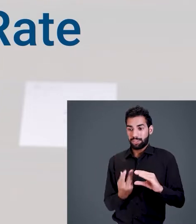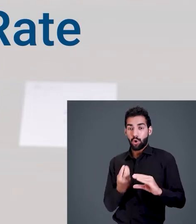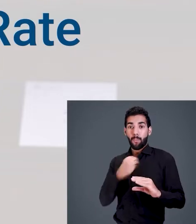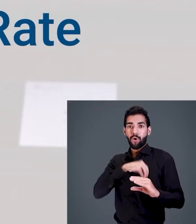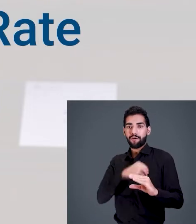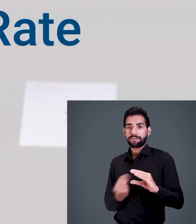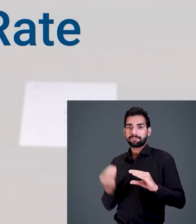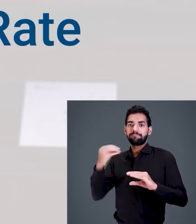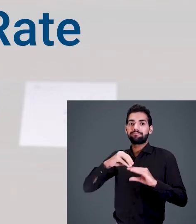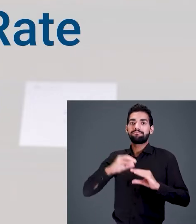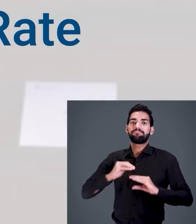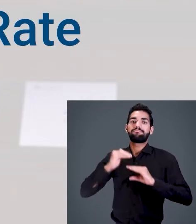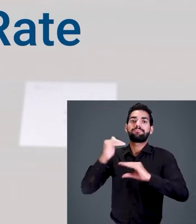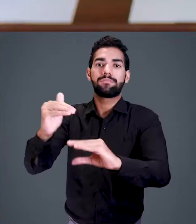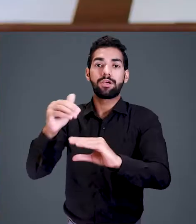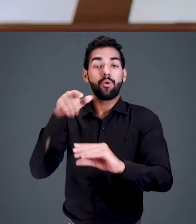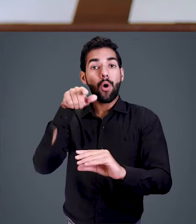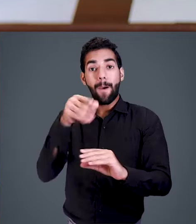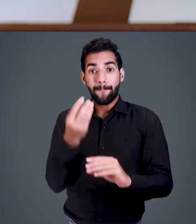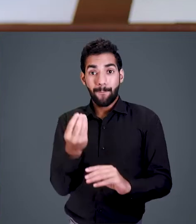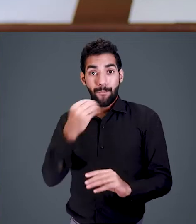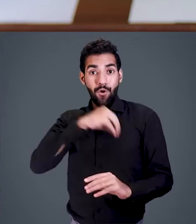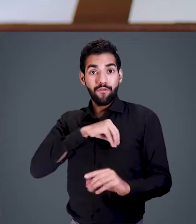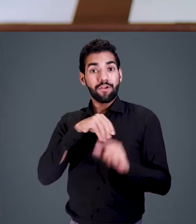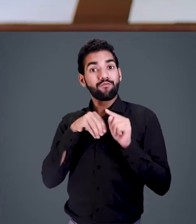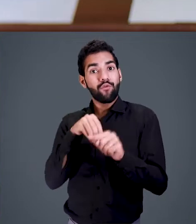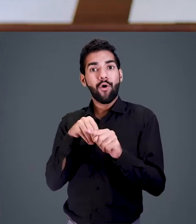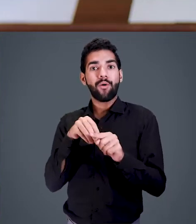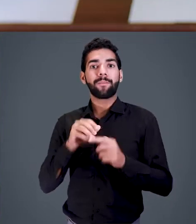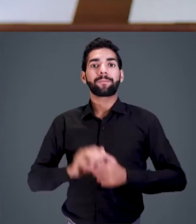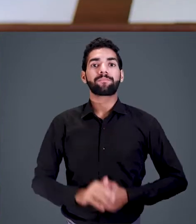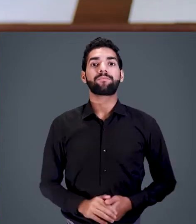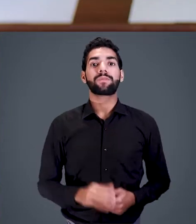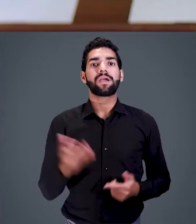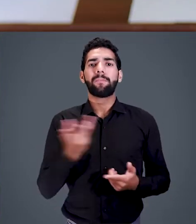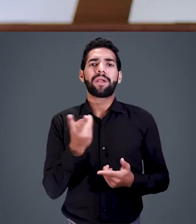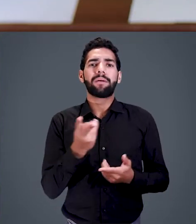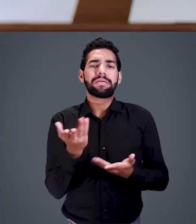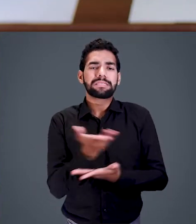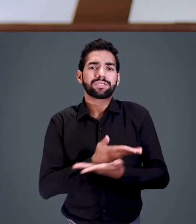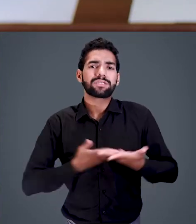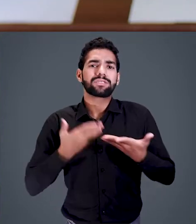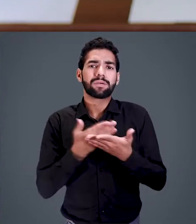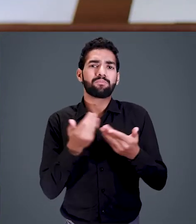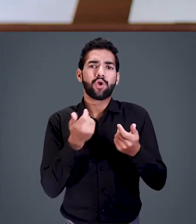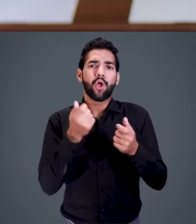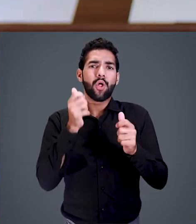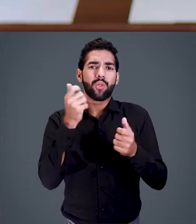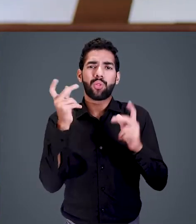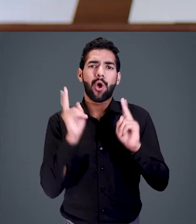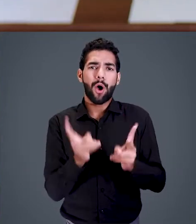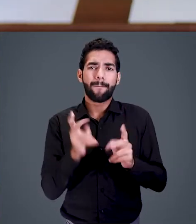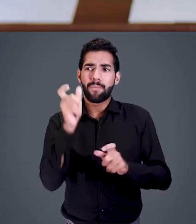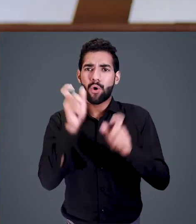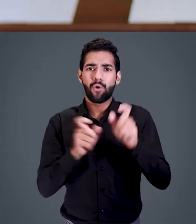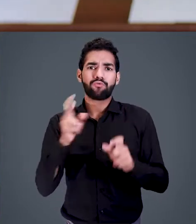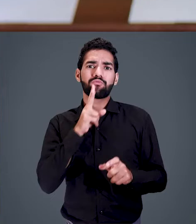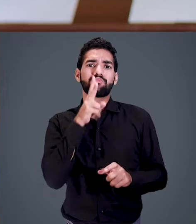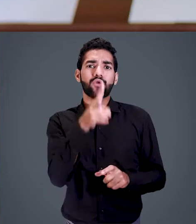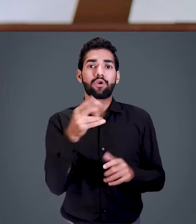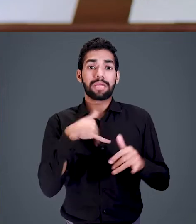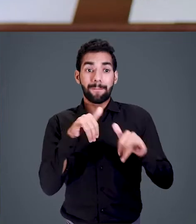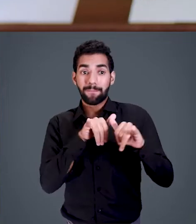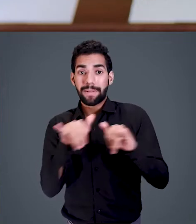ہوتی ہے، وہ آپ کا انٹرسٹ ریٹ ہے۔ اب بات بڑی سمپل سی ہے جو کہ یہ اکانومسٹ پرسکرائب کرتے ہیں کہ جی ہمیں